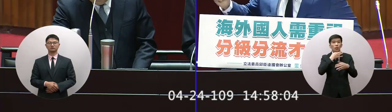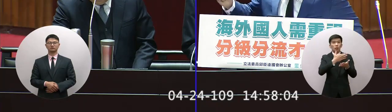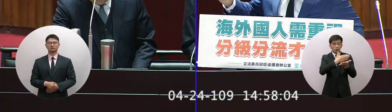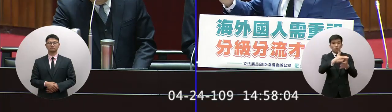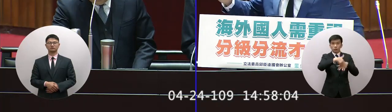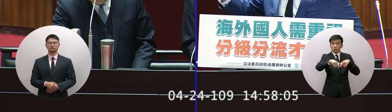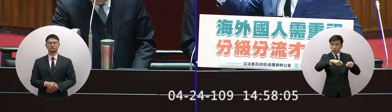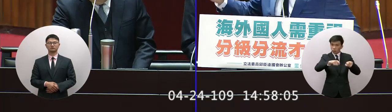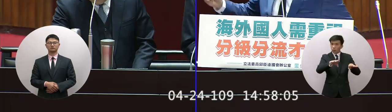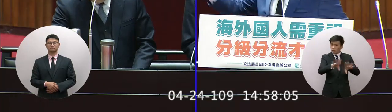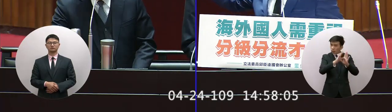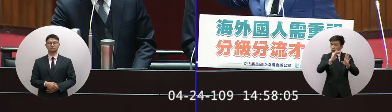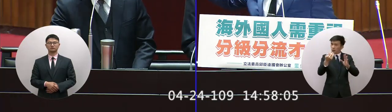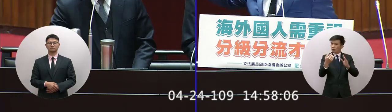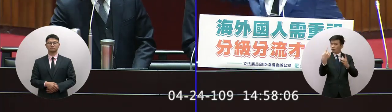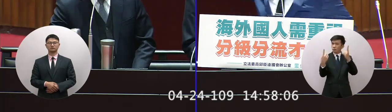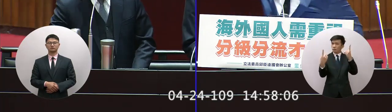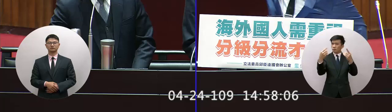们来看整个比较，